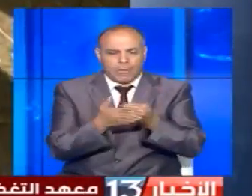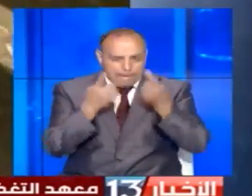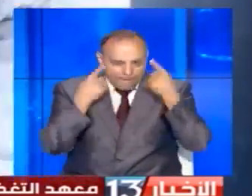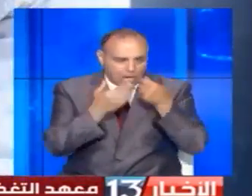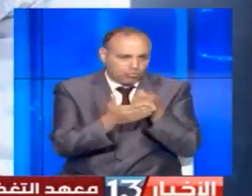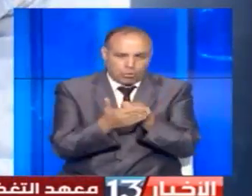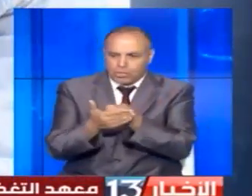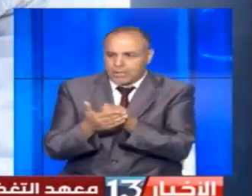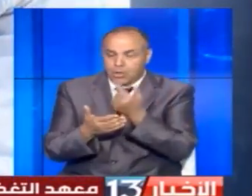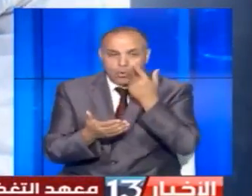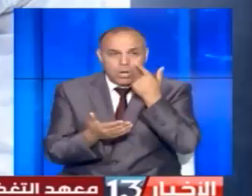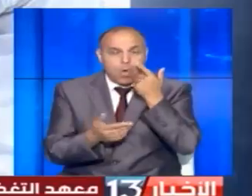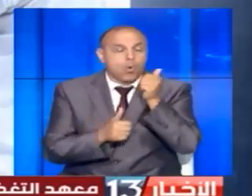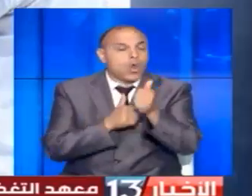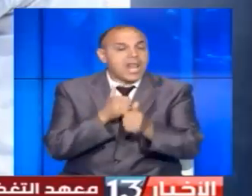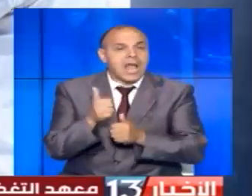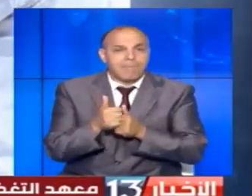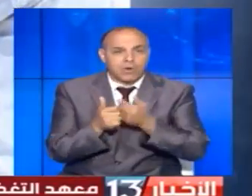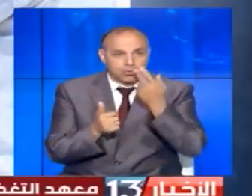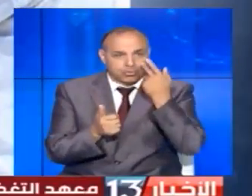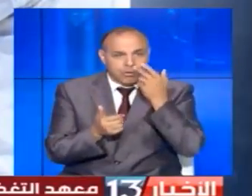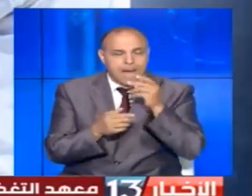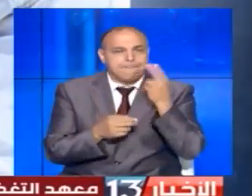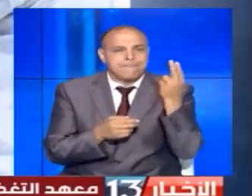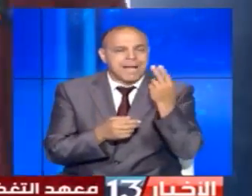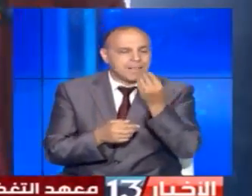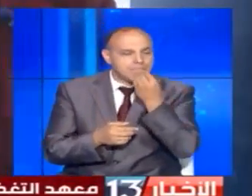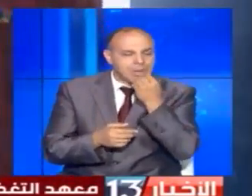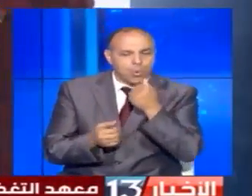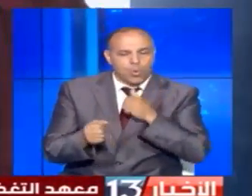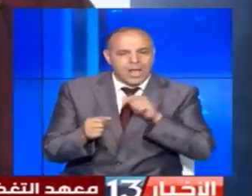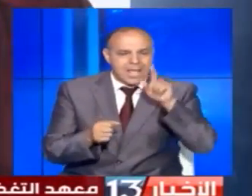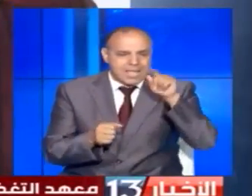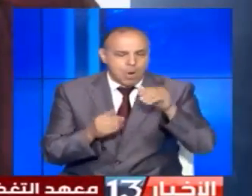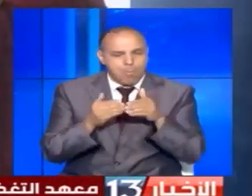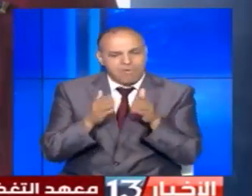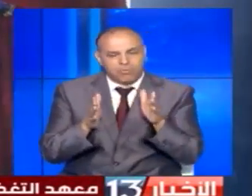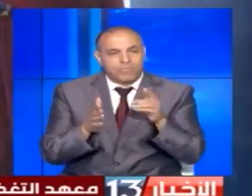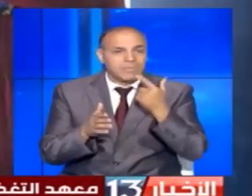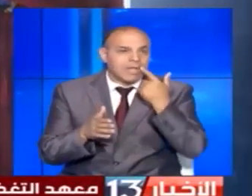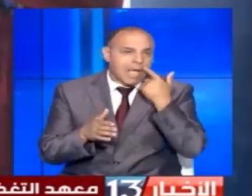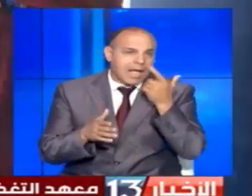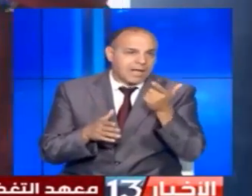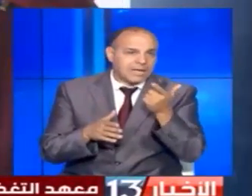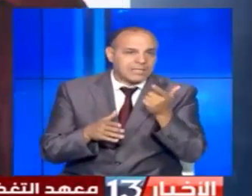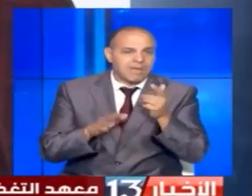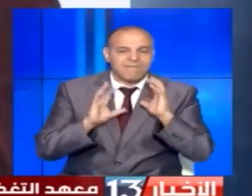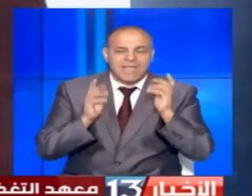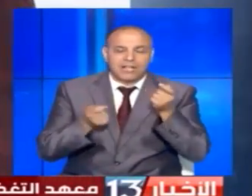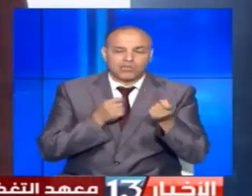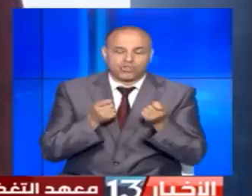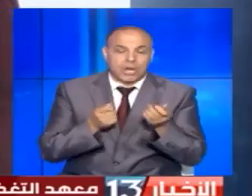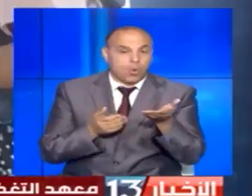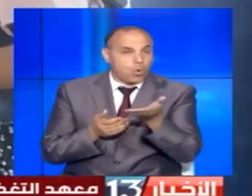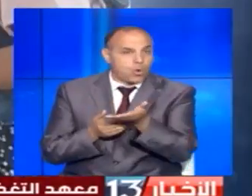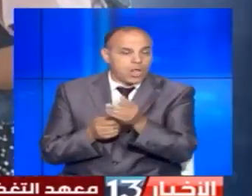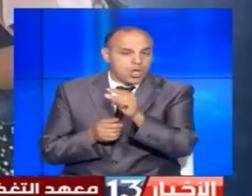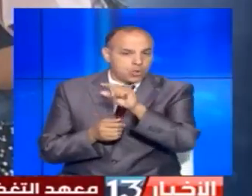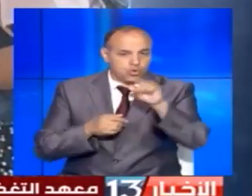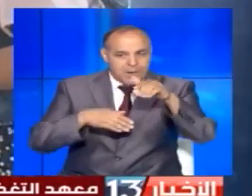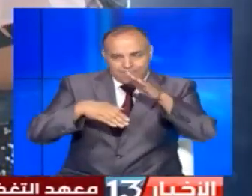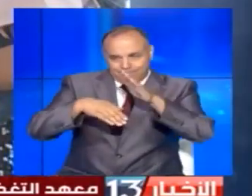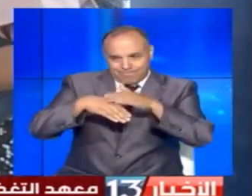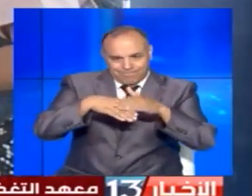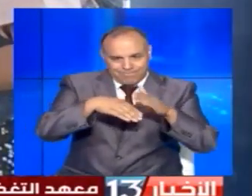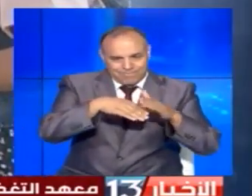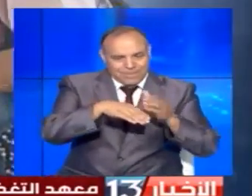الخرفان. وككل سنة قدم معهد التغذية خلال يوم مفتوح بإحدى الفضاءات التجارية جملة من